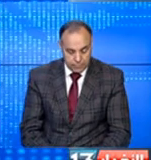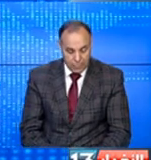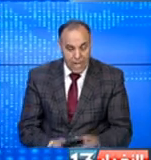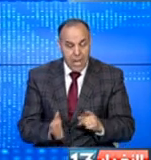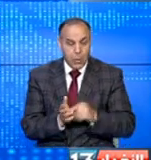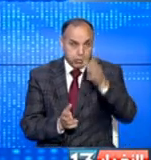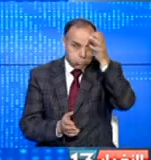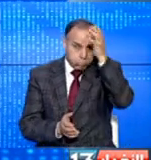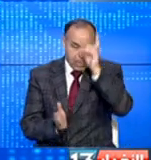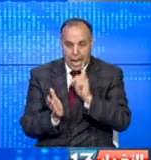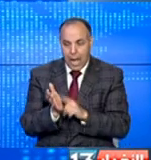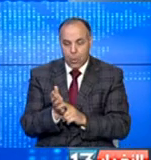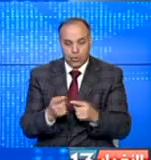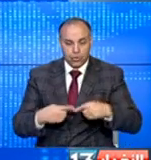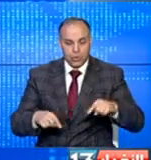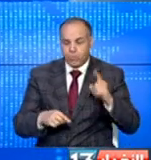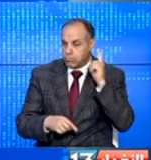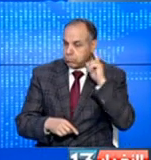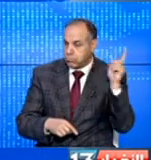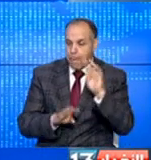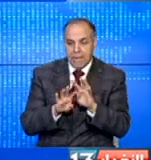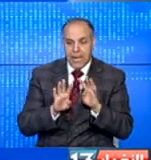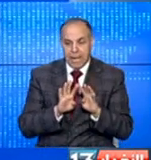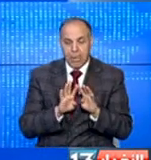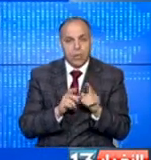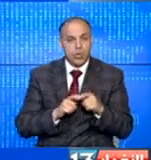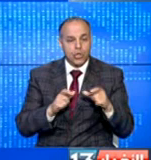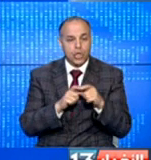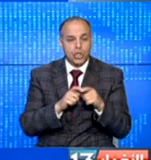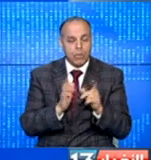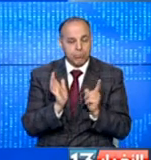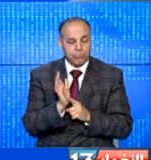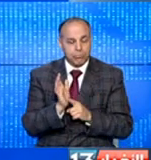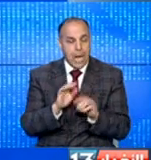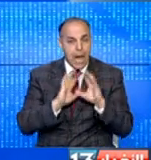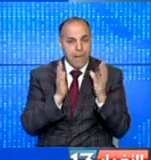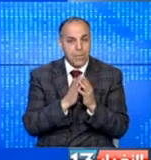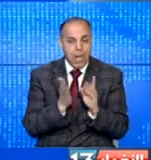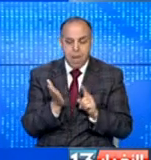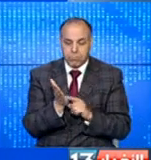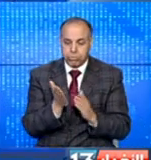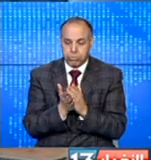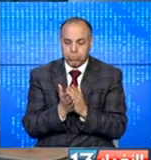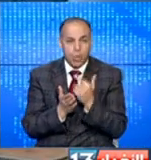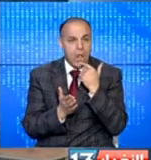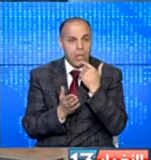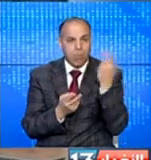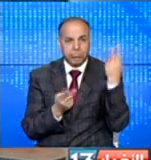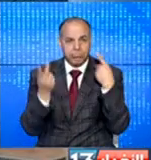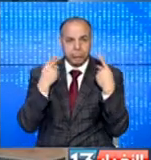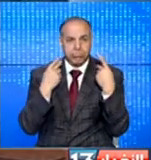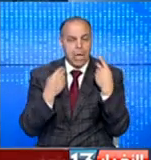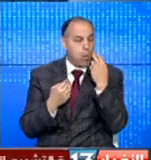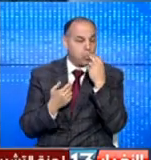أكد خبراء في القانون خلال جلسة استماع بالبرلمان صلب لجنة التشريع العام أن مشروع قانون جزر الاعتداءات على